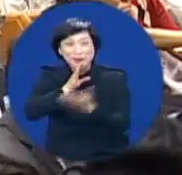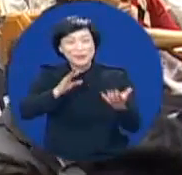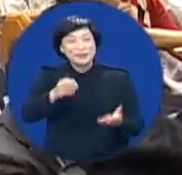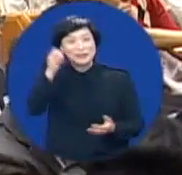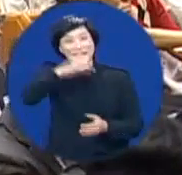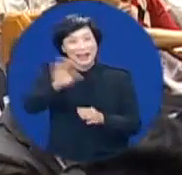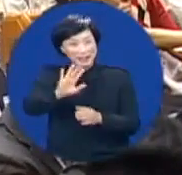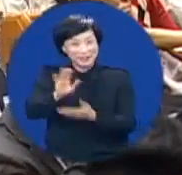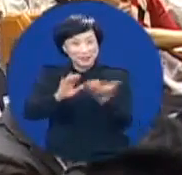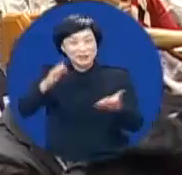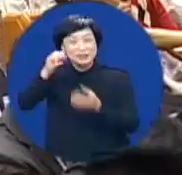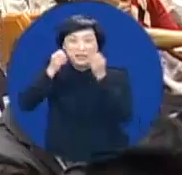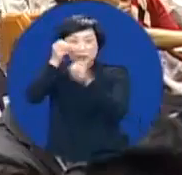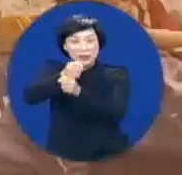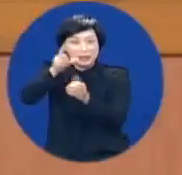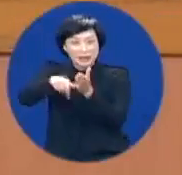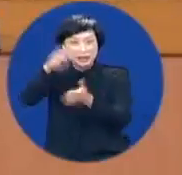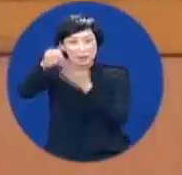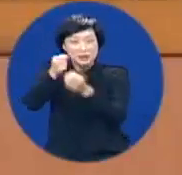여자를 만들어서